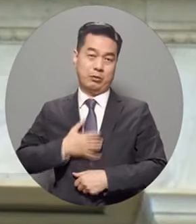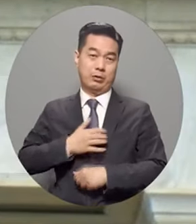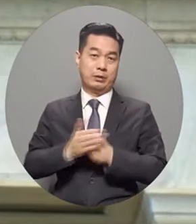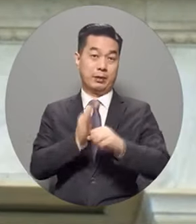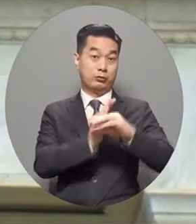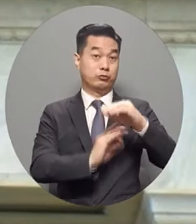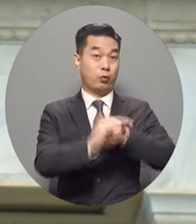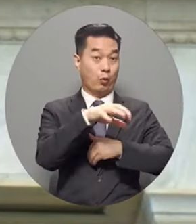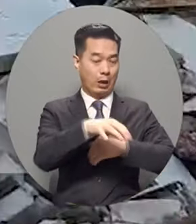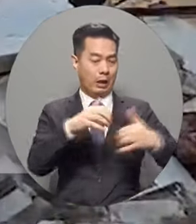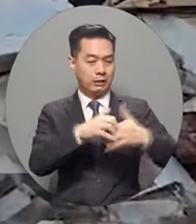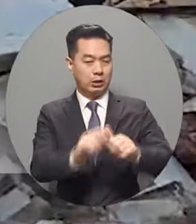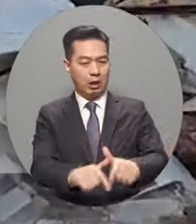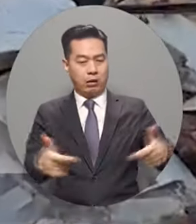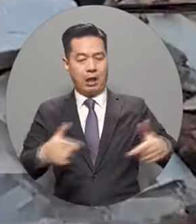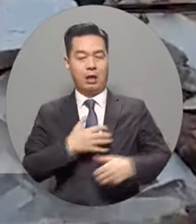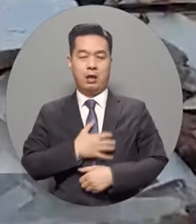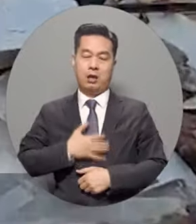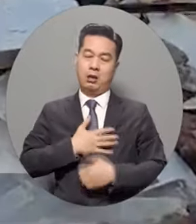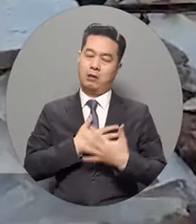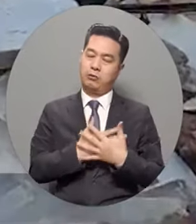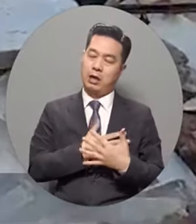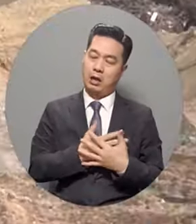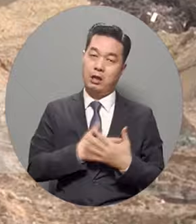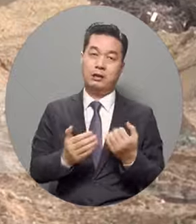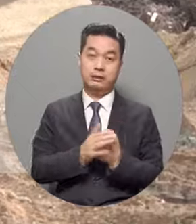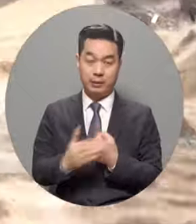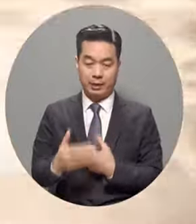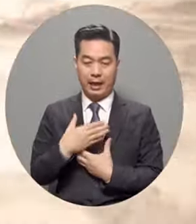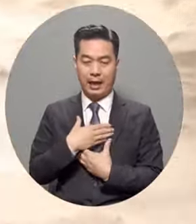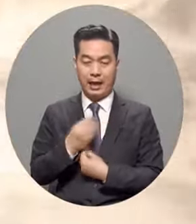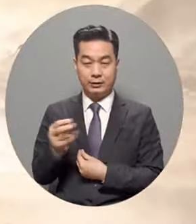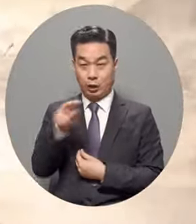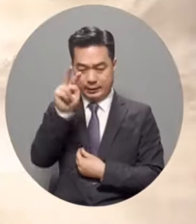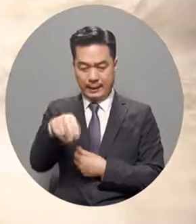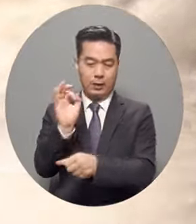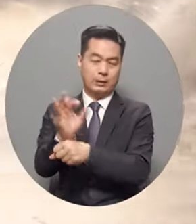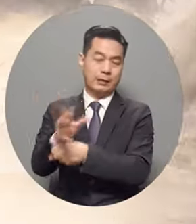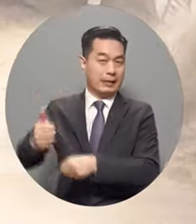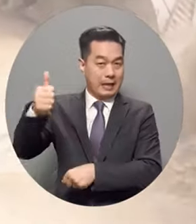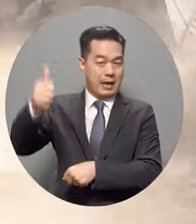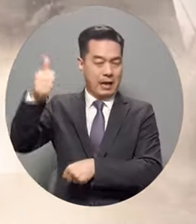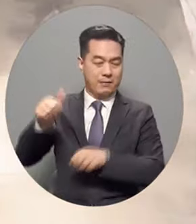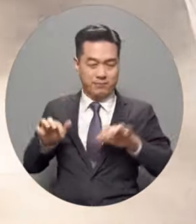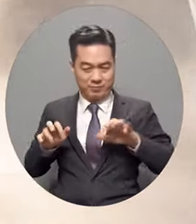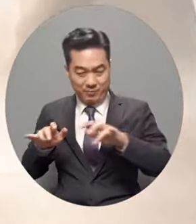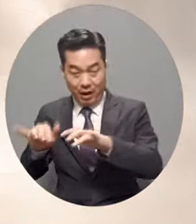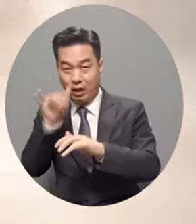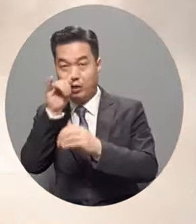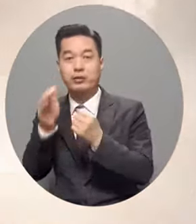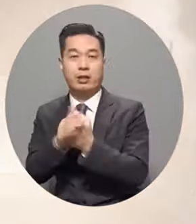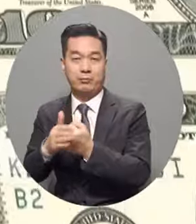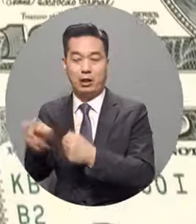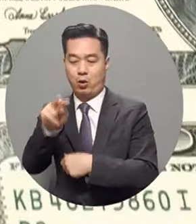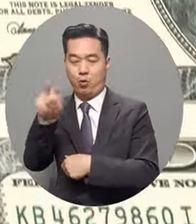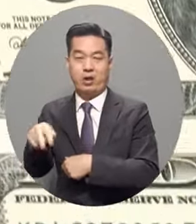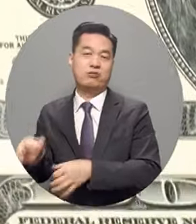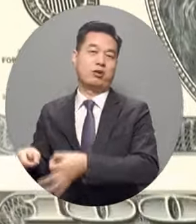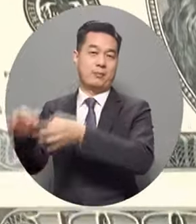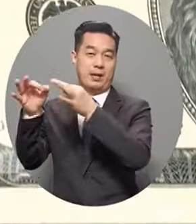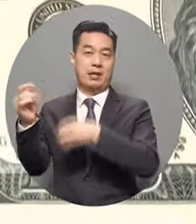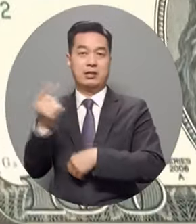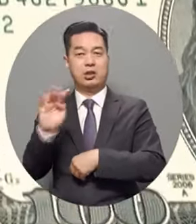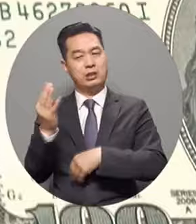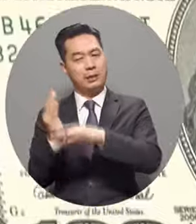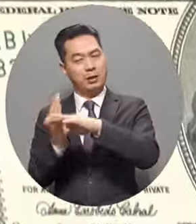지역에 확전 불안감까지 더해져 안전자산인 달러와 강세를 이끌었습니다 환율이 14 400원이 넘을 수